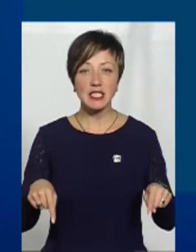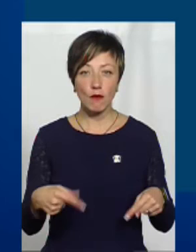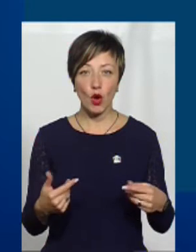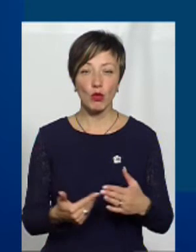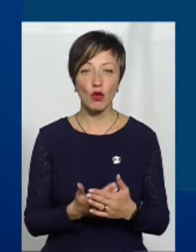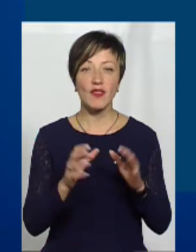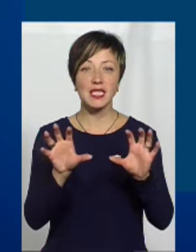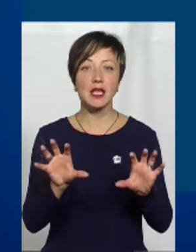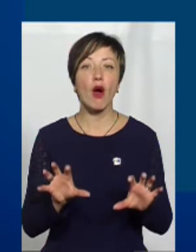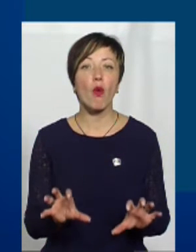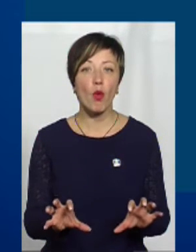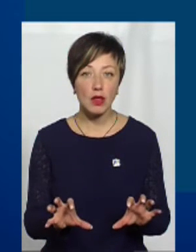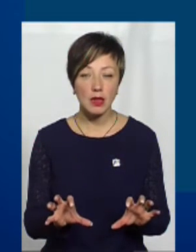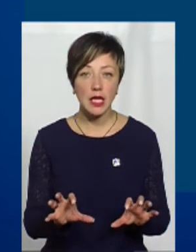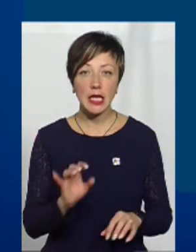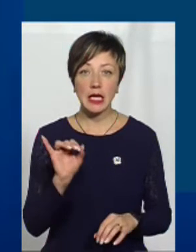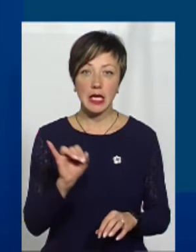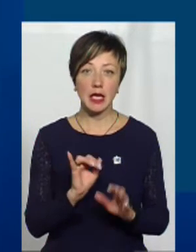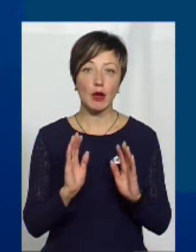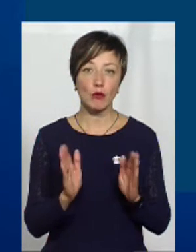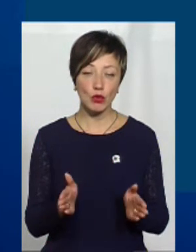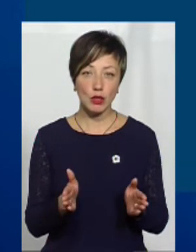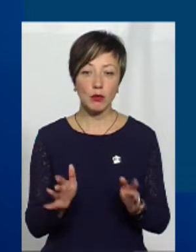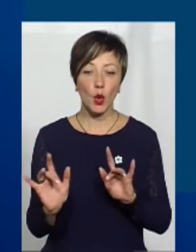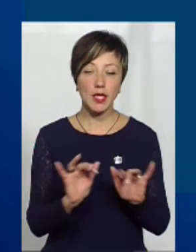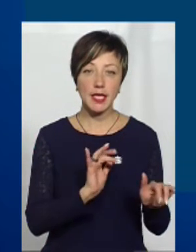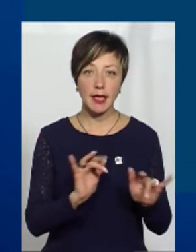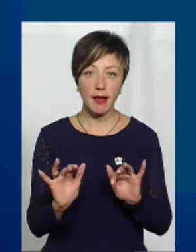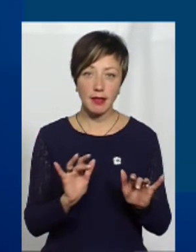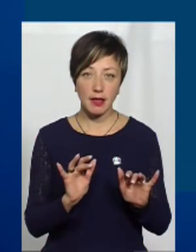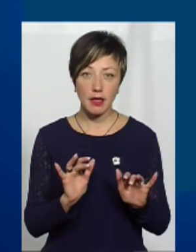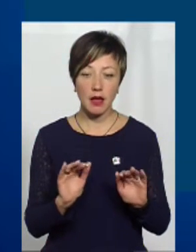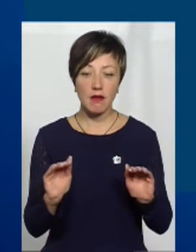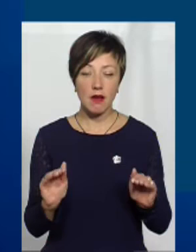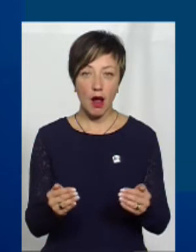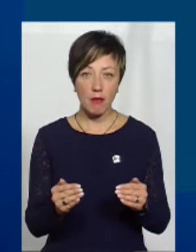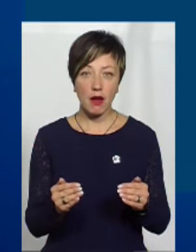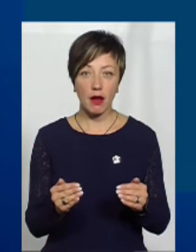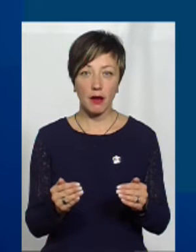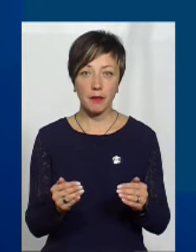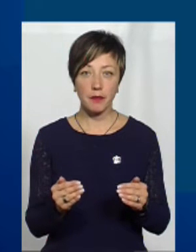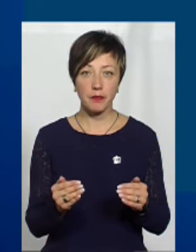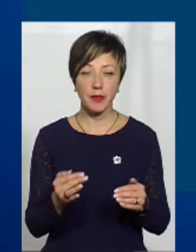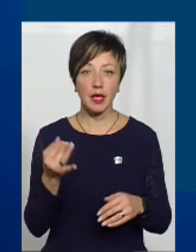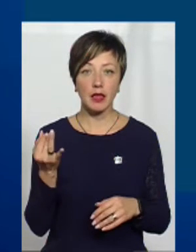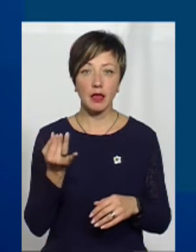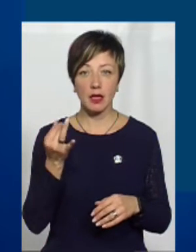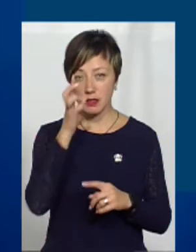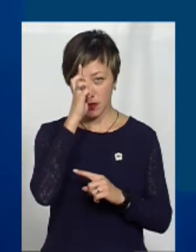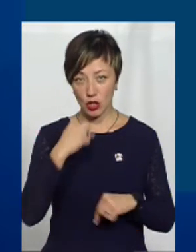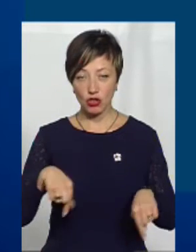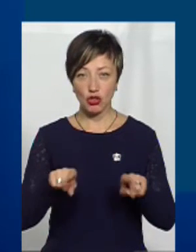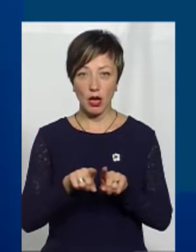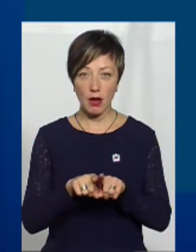закон і будемо діяти в рамках інтересу держави